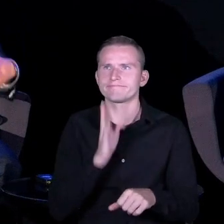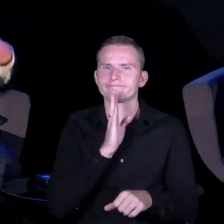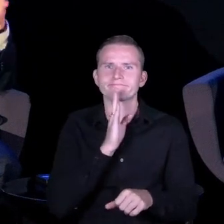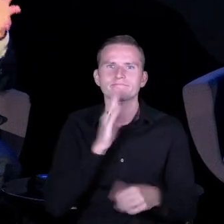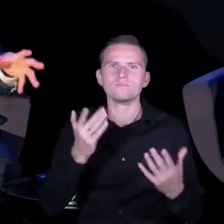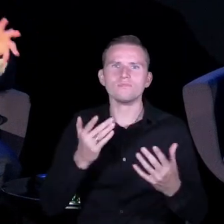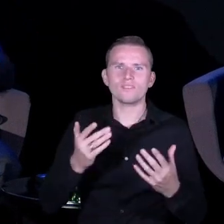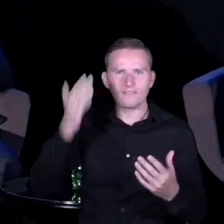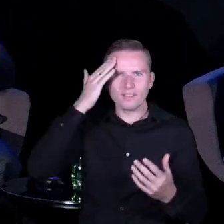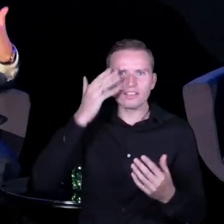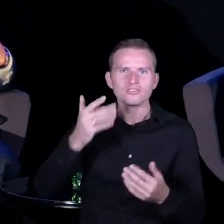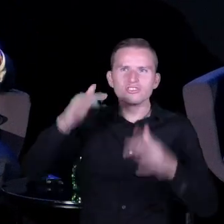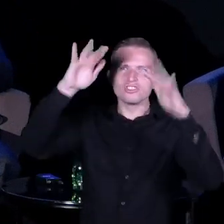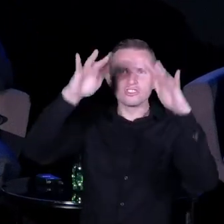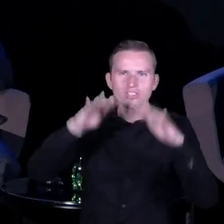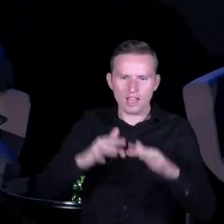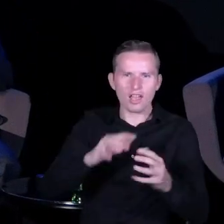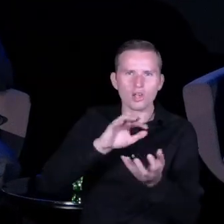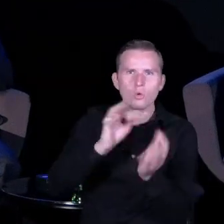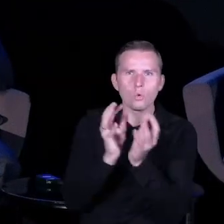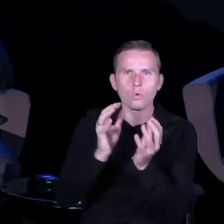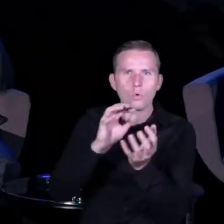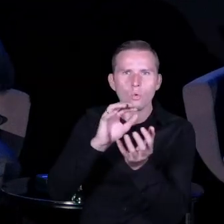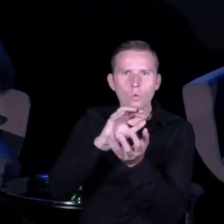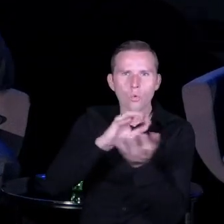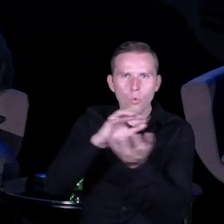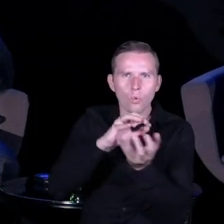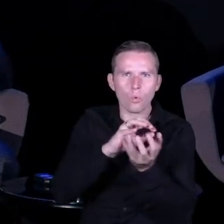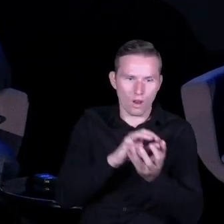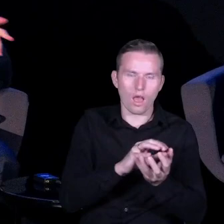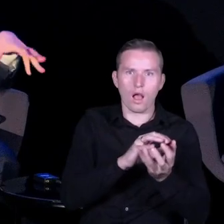już w pewnym momencie, tak? Ona nabiera rozpędu i staje się